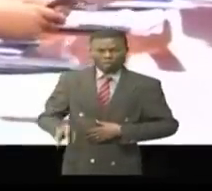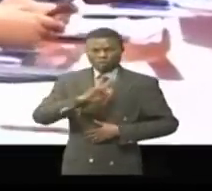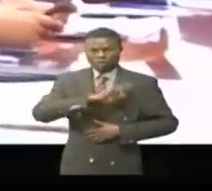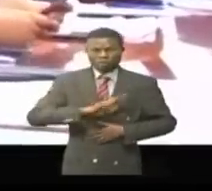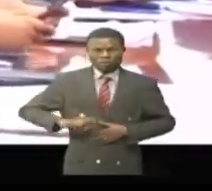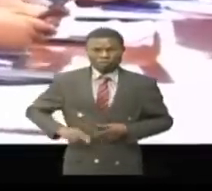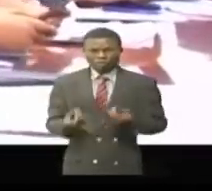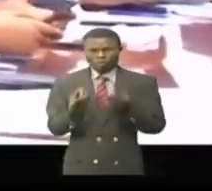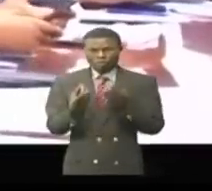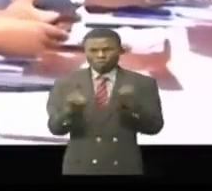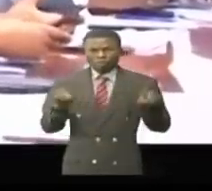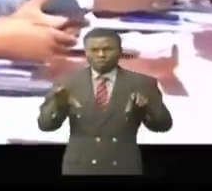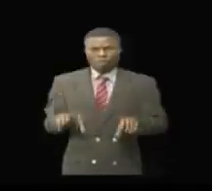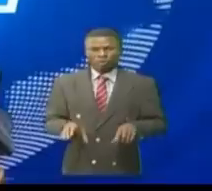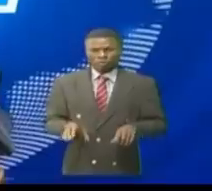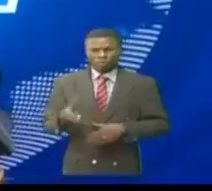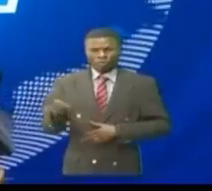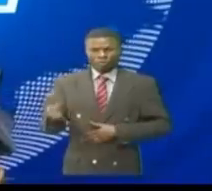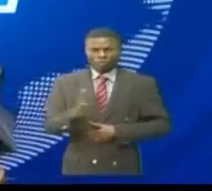du Congo.